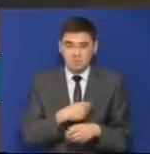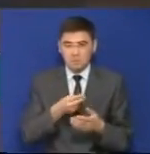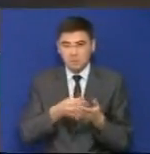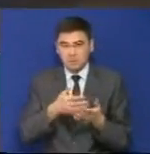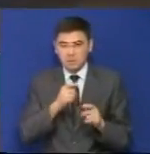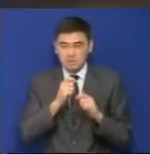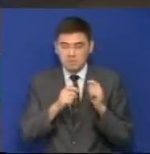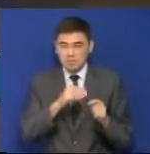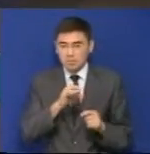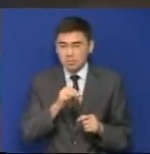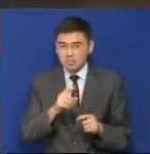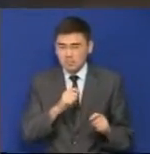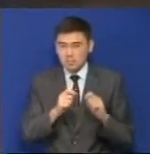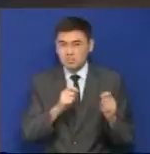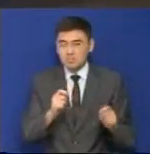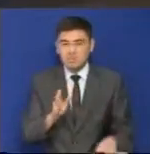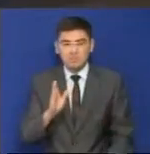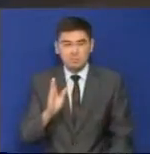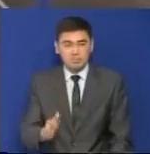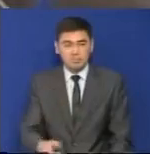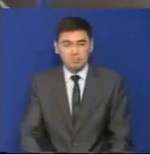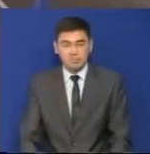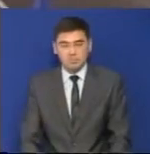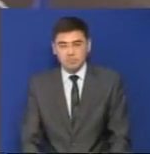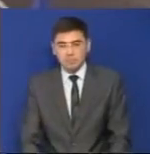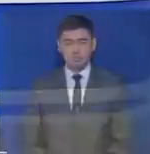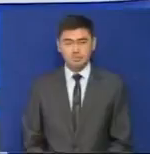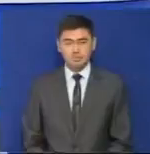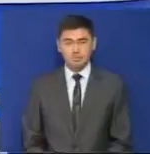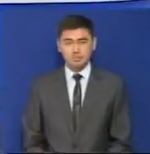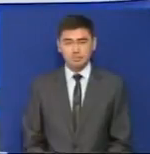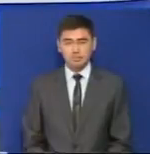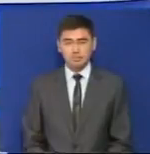және бағалы сыйлықтармен марапатталатын болады. Гүлназ Қаукен, Нұрқалелов, Семей телеарнасы.